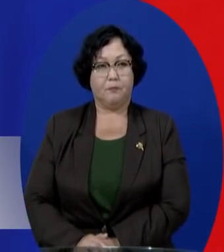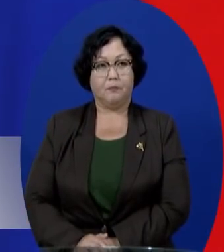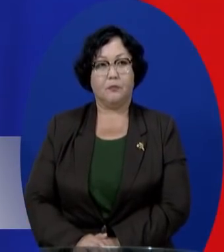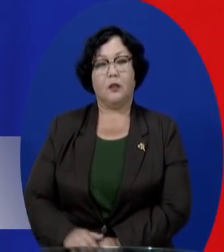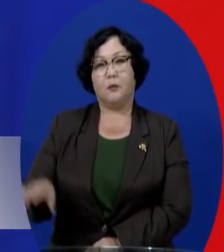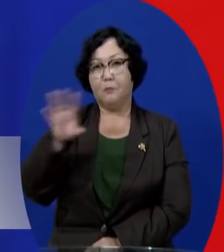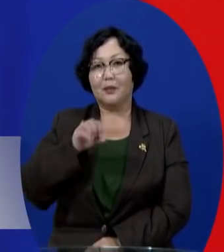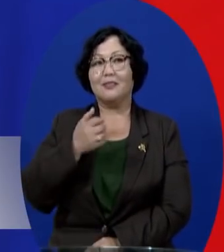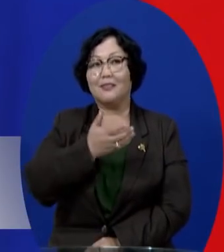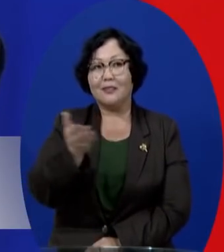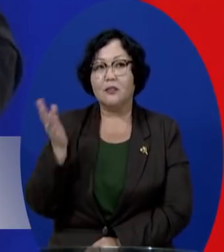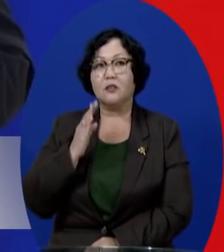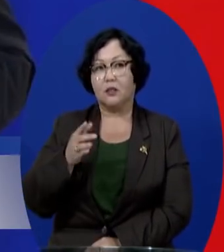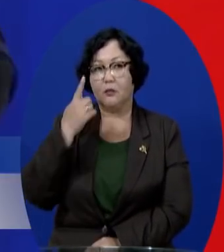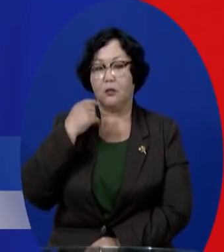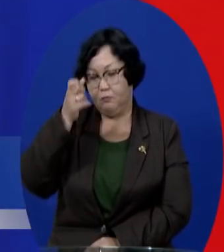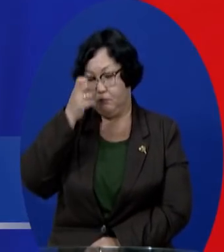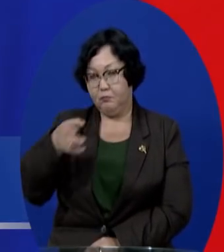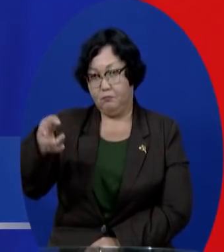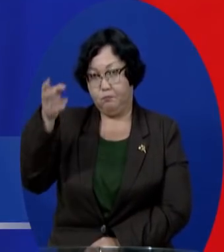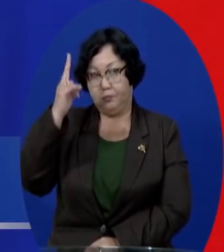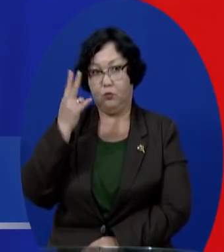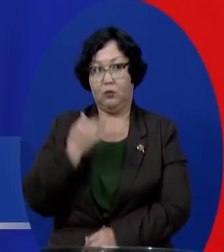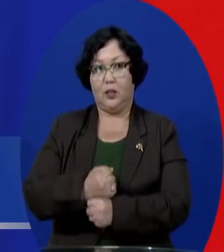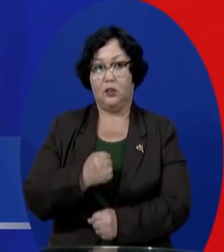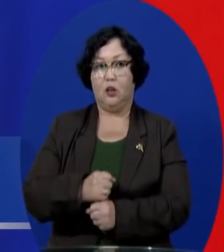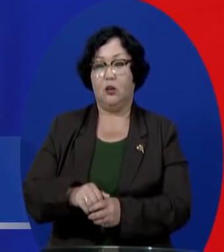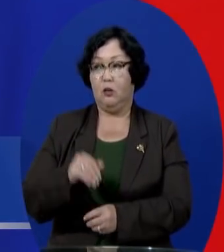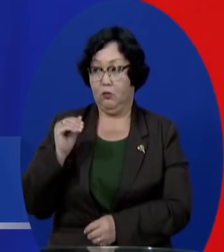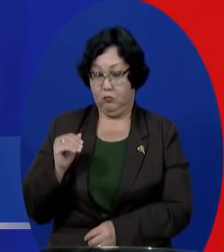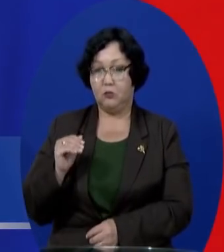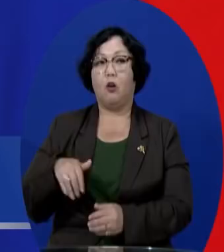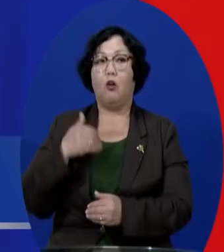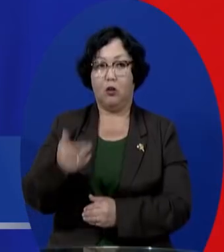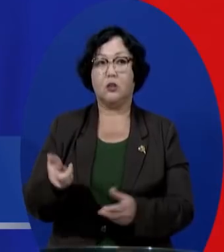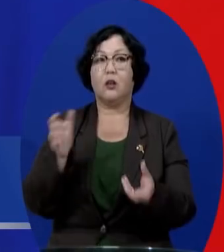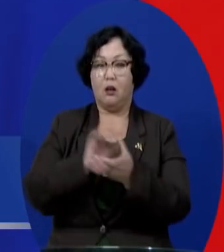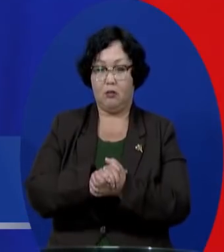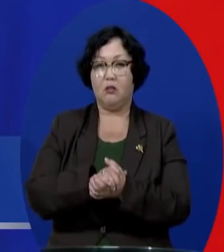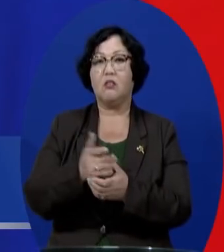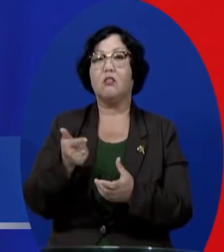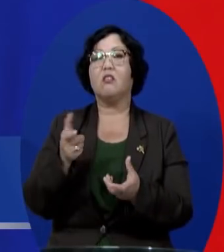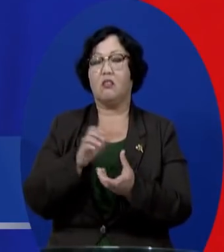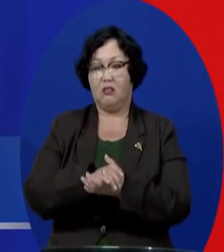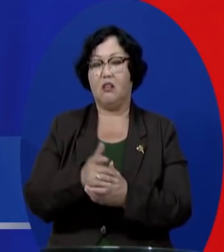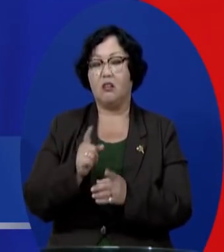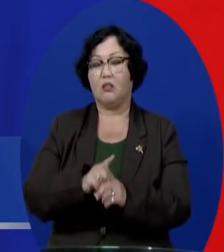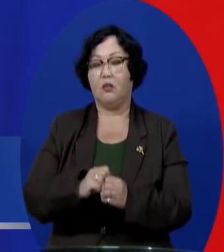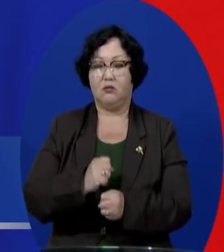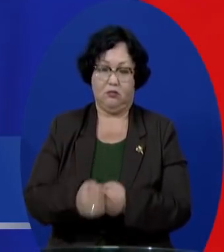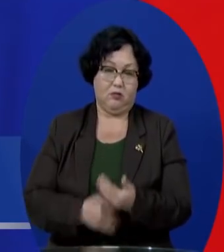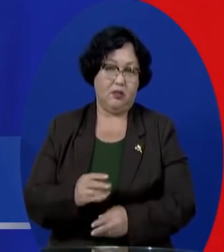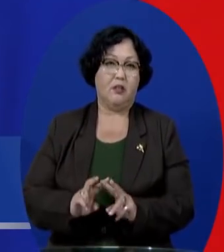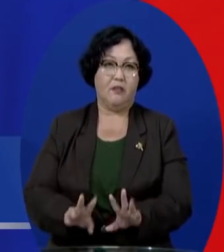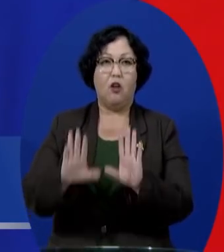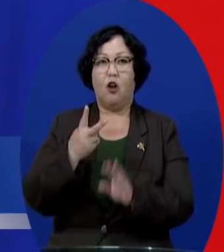Бид таныг холбооны канцлерийн үүрэгт ажиллаж өгснөөс хойш гэрээгээр хүлээсэн үүргээ биелүүлэх болно. Үүний зэрэгцээ бид 2024